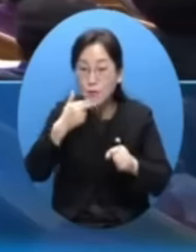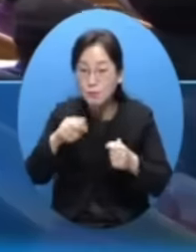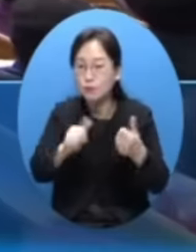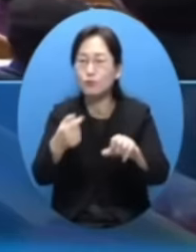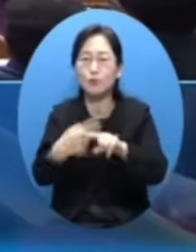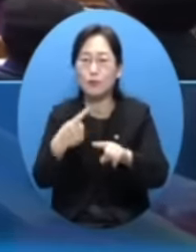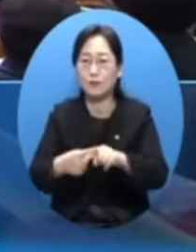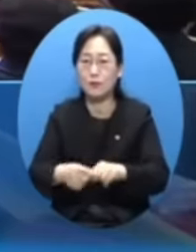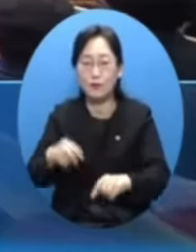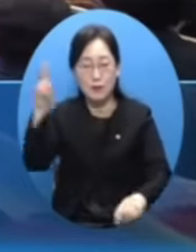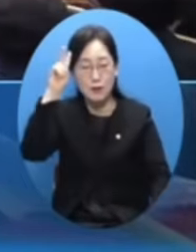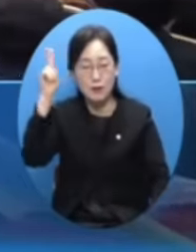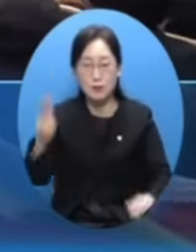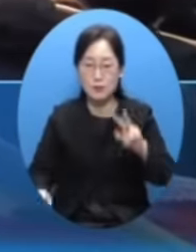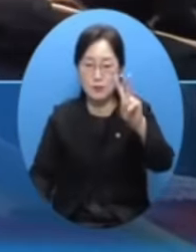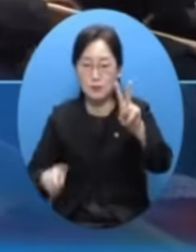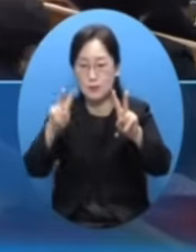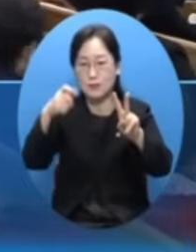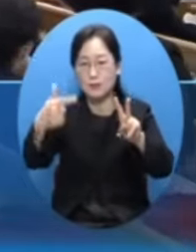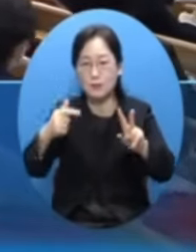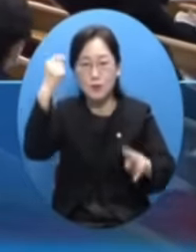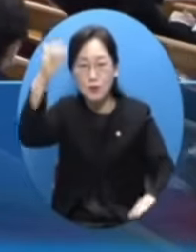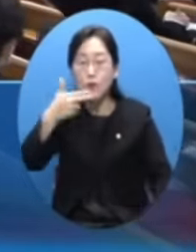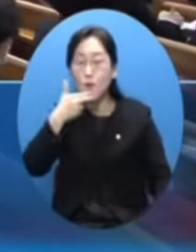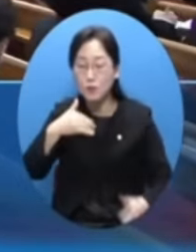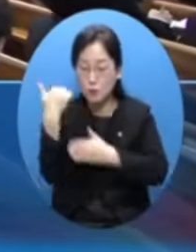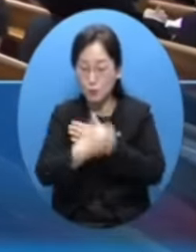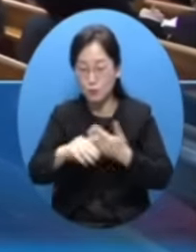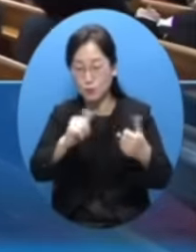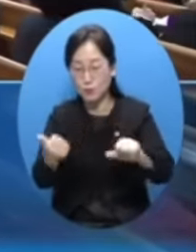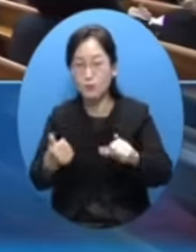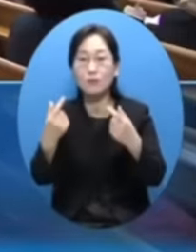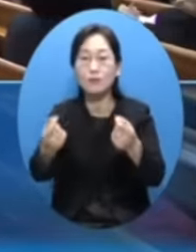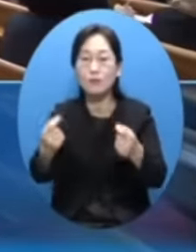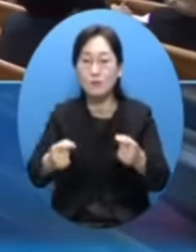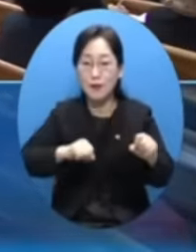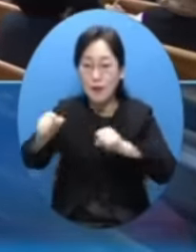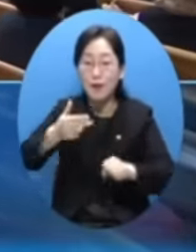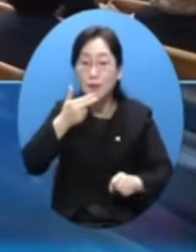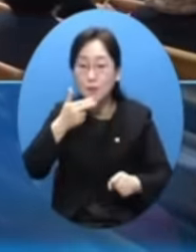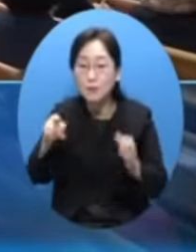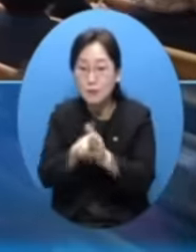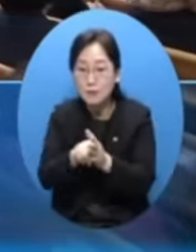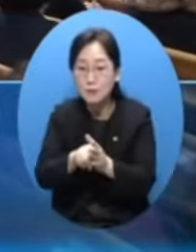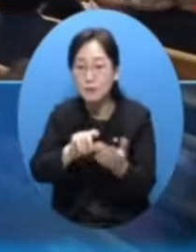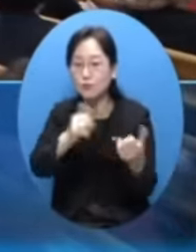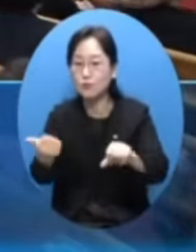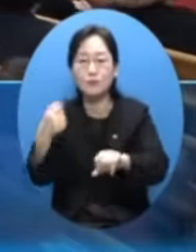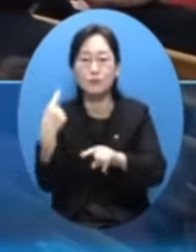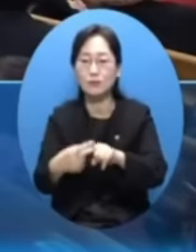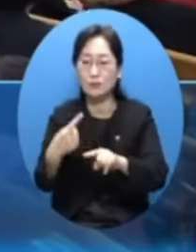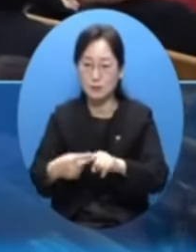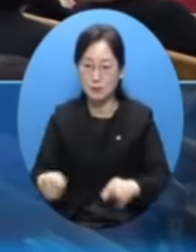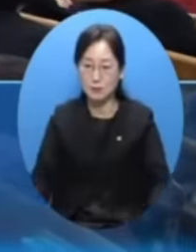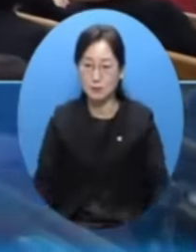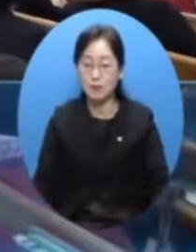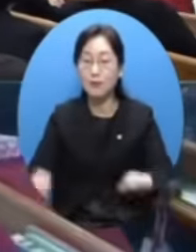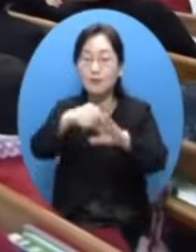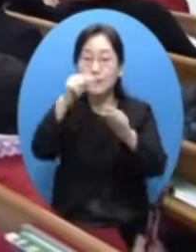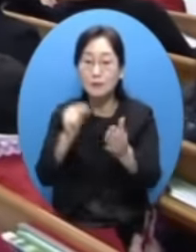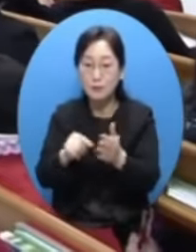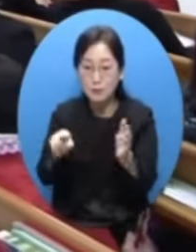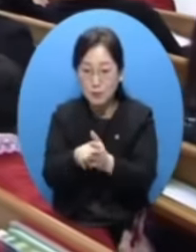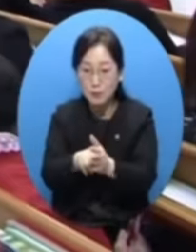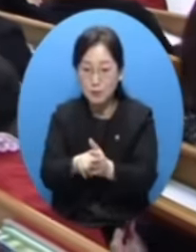말씀합니다. 영혼이 없는 영혼 없는 몸이 죽은 것 같이 행함이 없는 믿음은 죽은 것이니라. 마음에